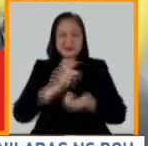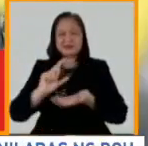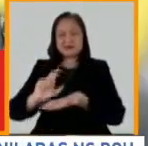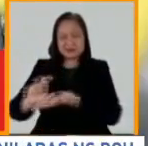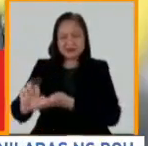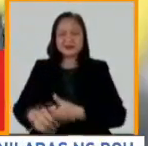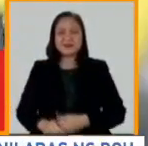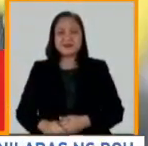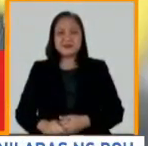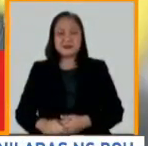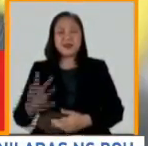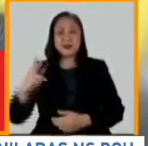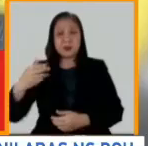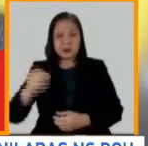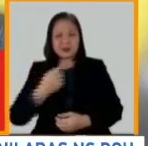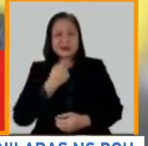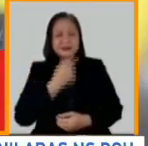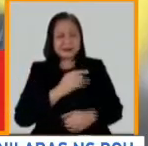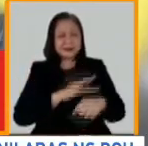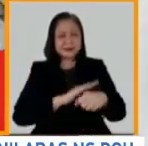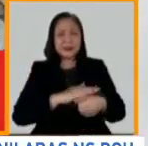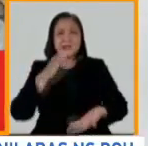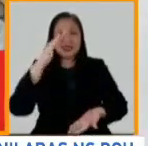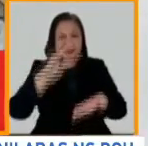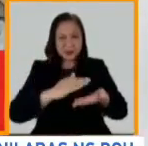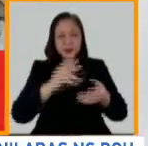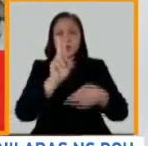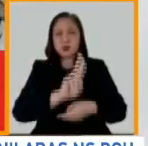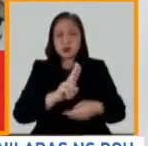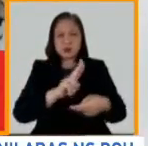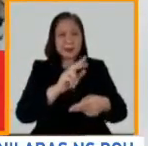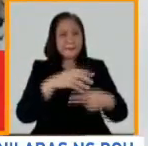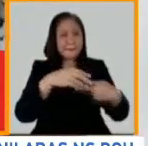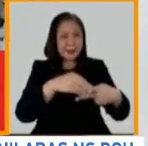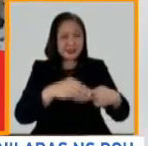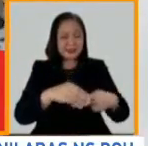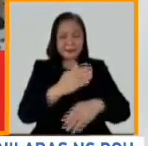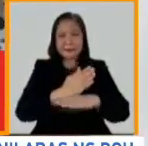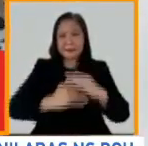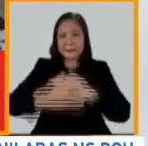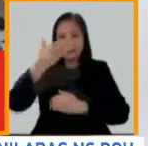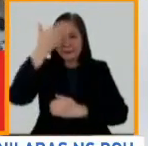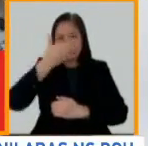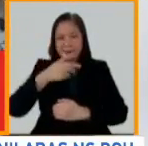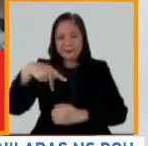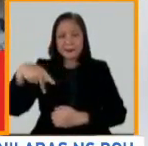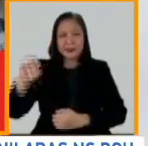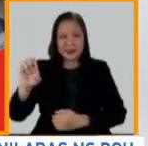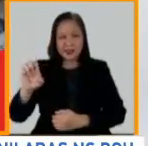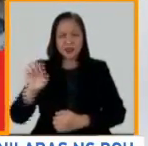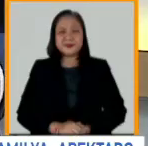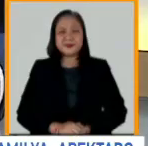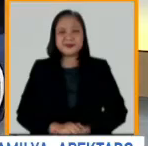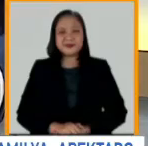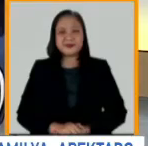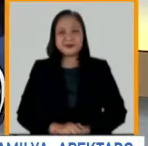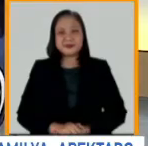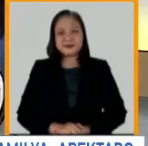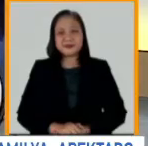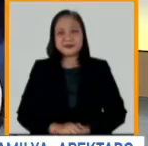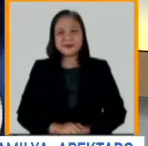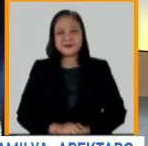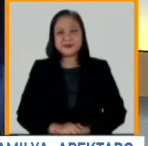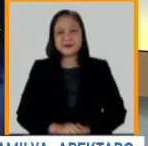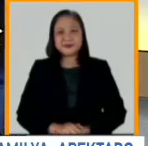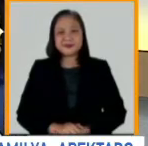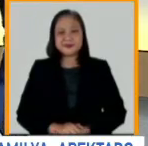at paggamit ng plastic sa mga PPE at gumamit na lang ng mga reusable at recyclable materials. Problemado